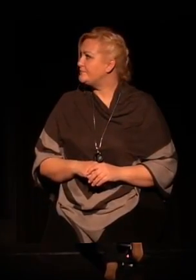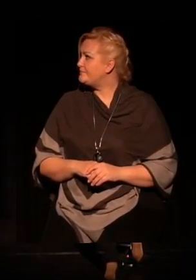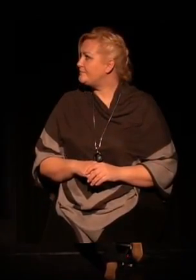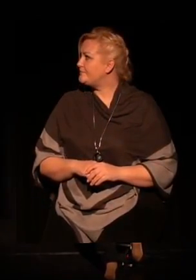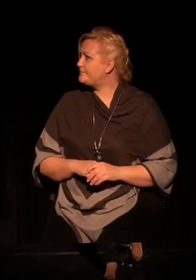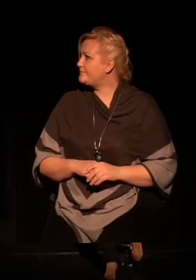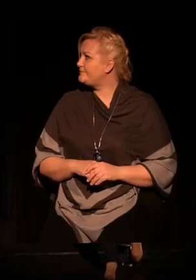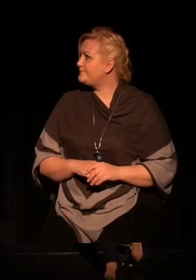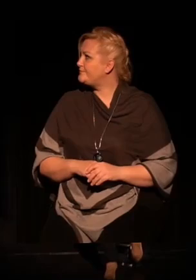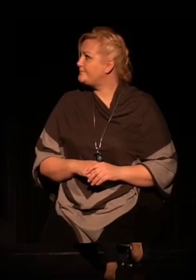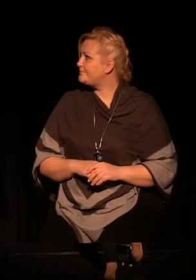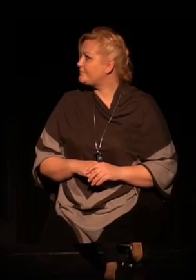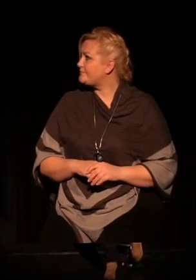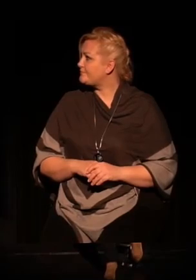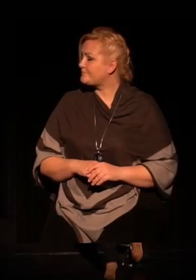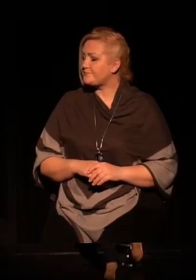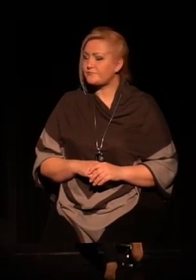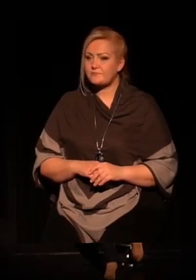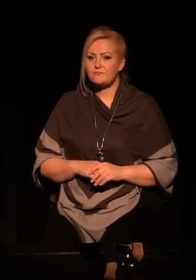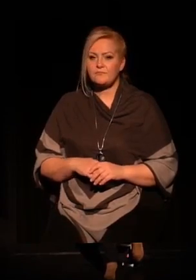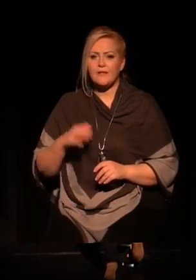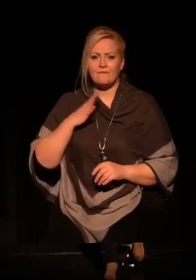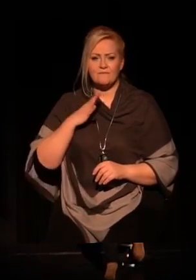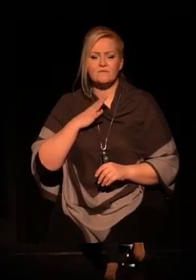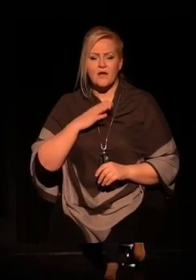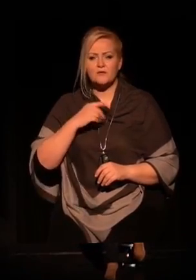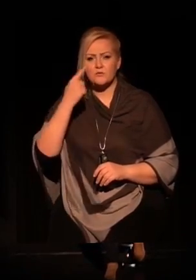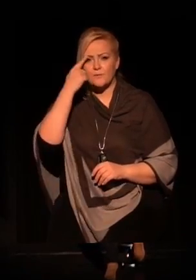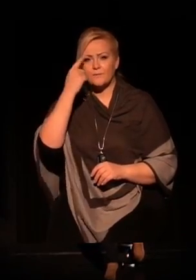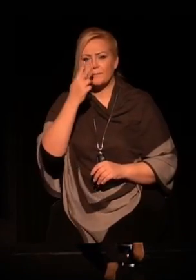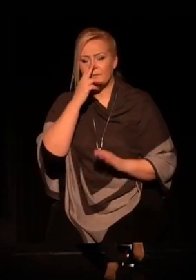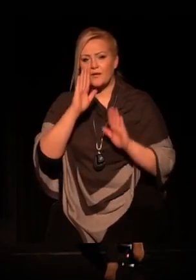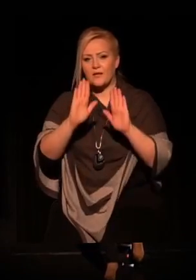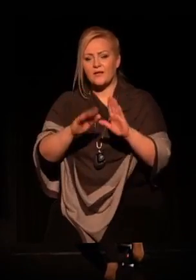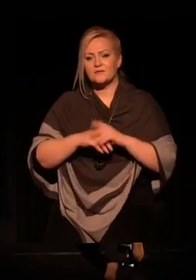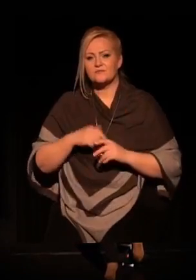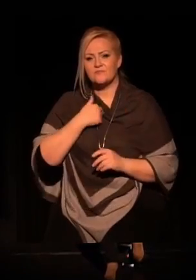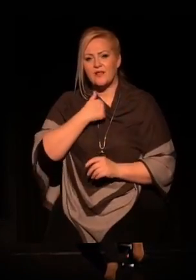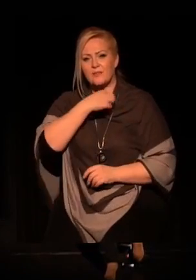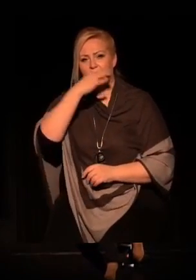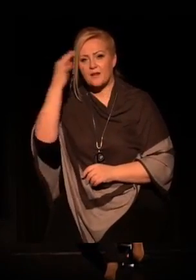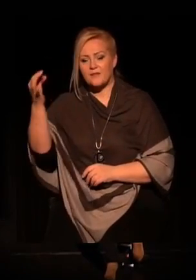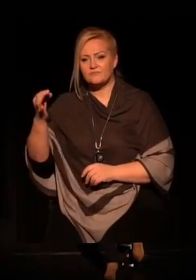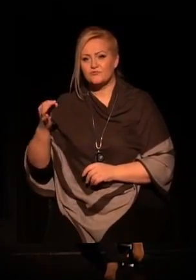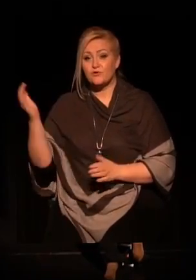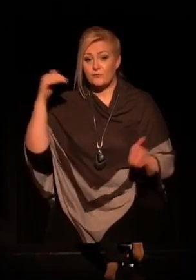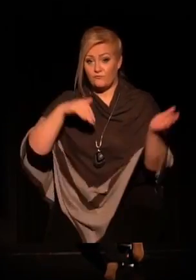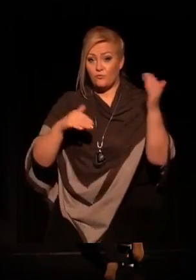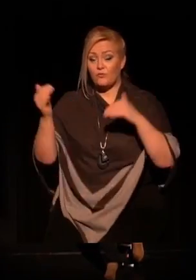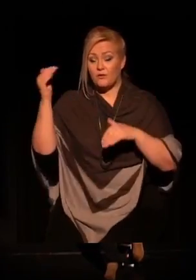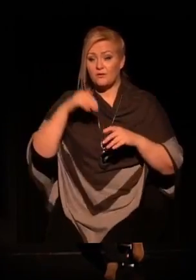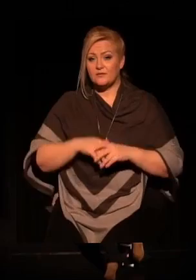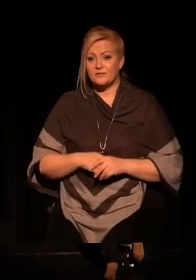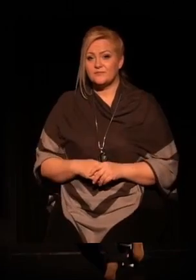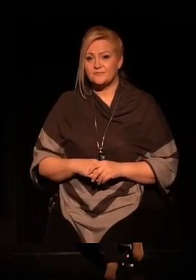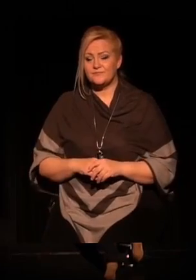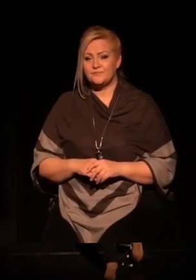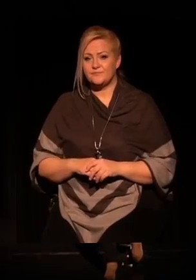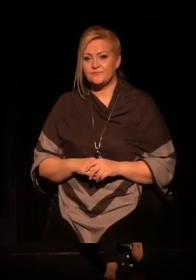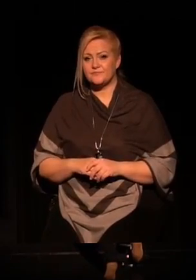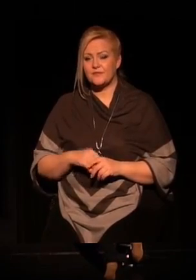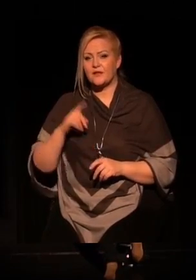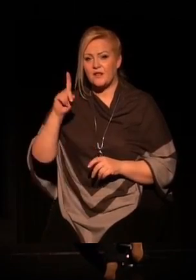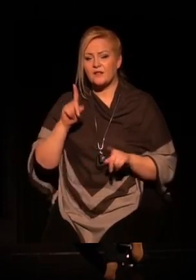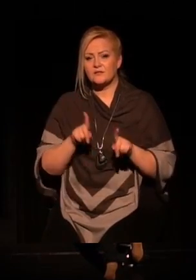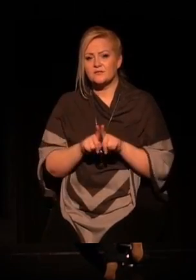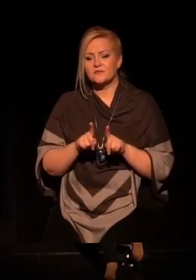jest pokazać, że góry to nie tylko ja jestem super, najlepszy i idziemy do góry, łoimy, ale też gdzieś